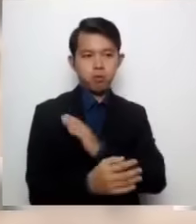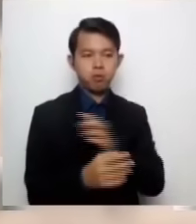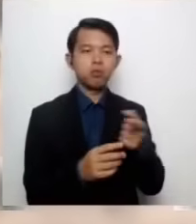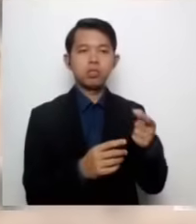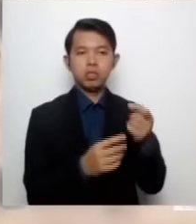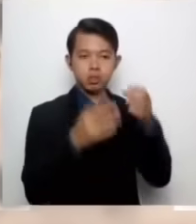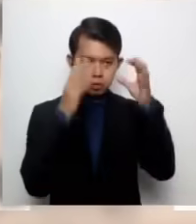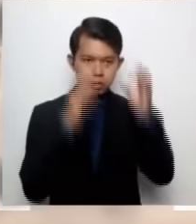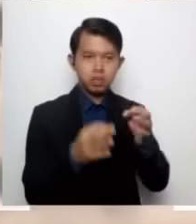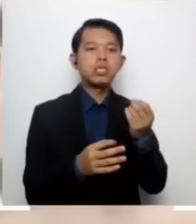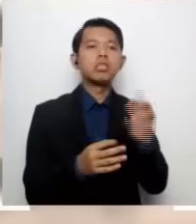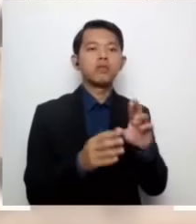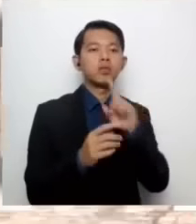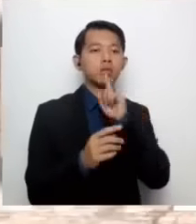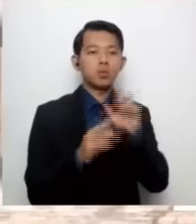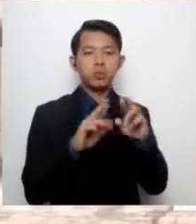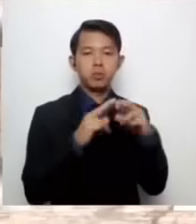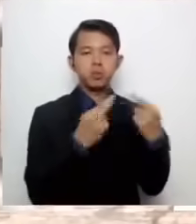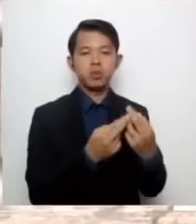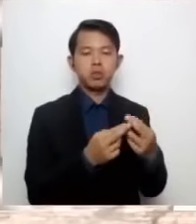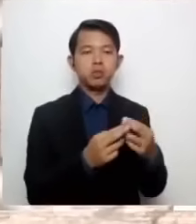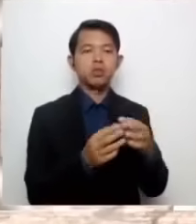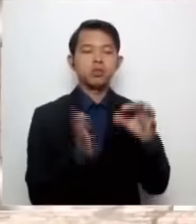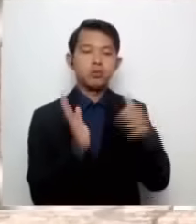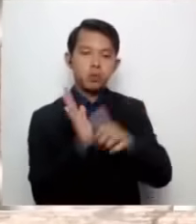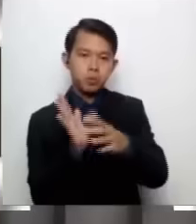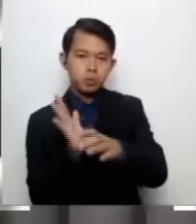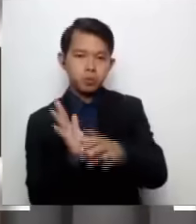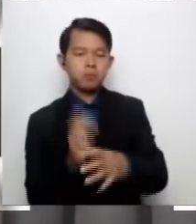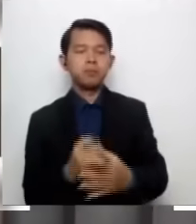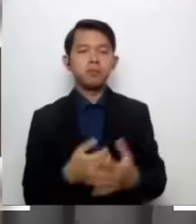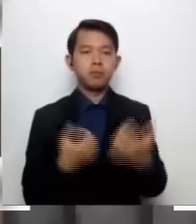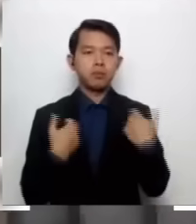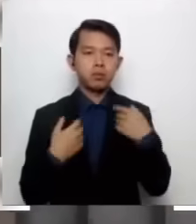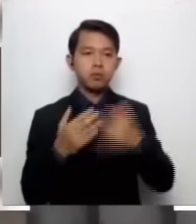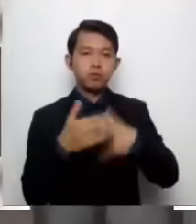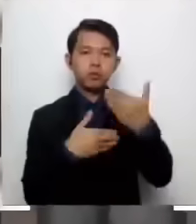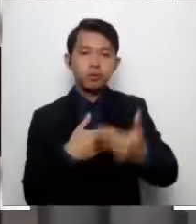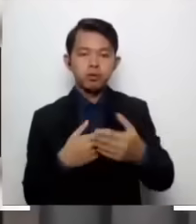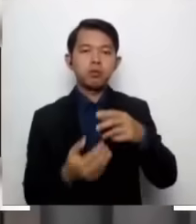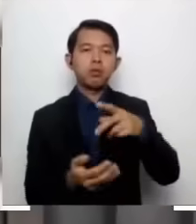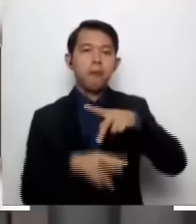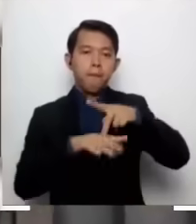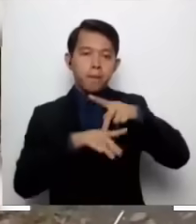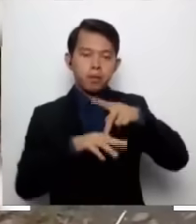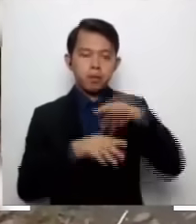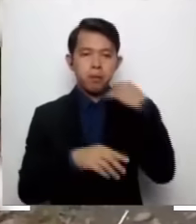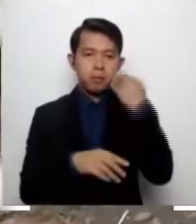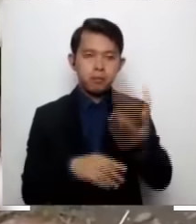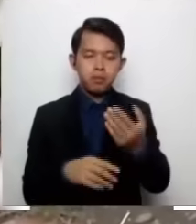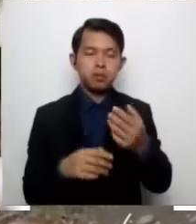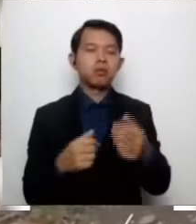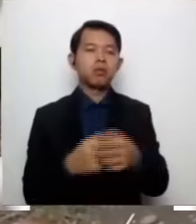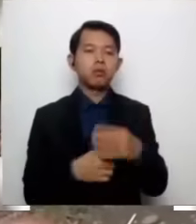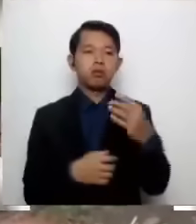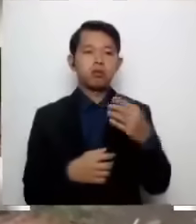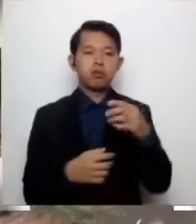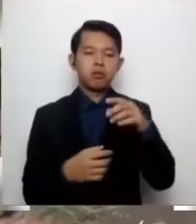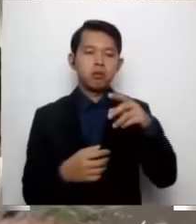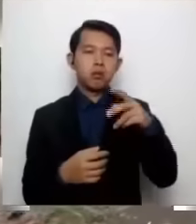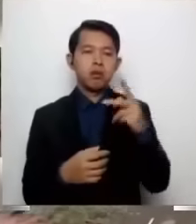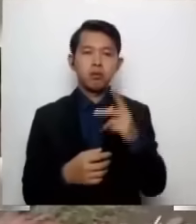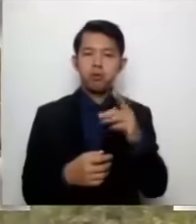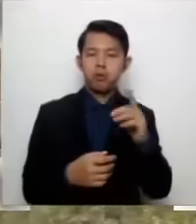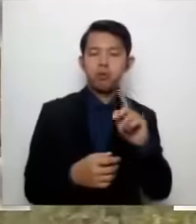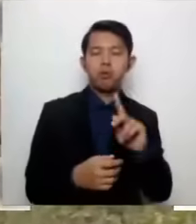Pangasinan Patay ang kandidato sa pagkabanga chairperson na si Arnel Flor mata matapos Barilin ng di pa nakikilalang